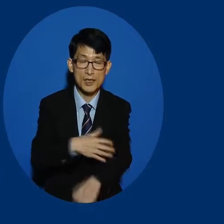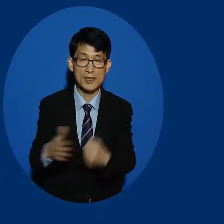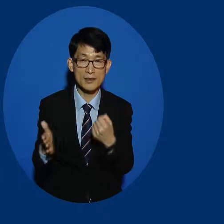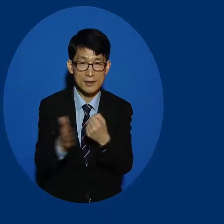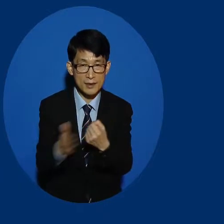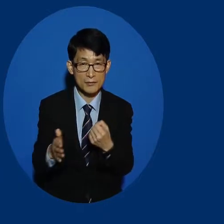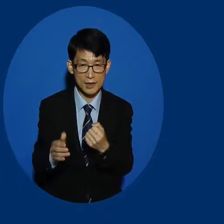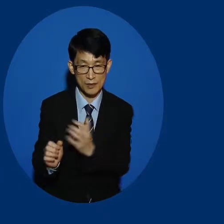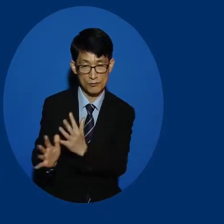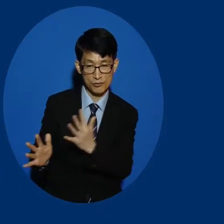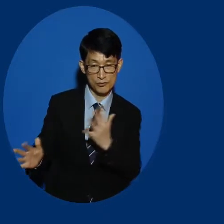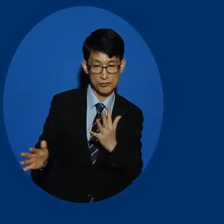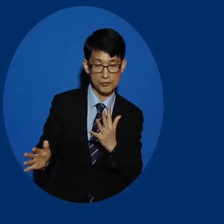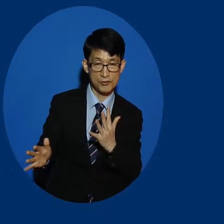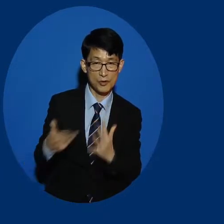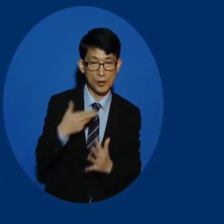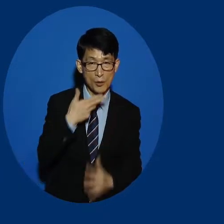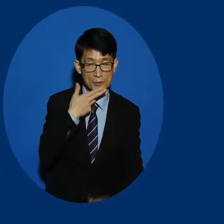그렇습니까?